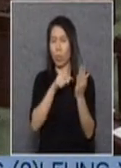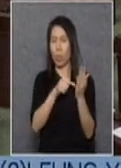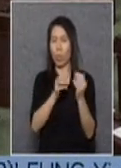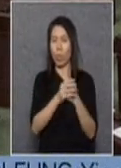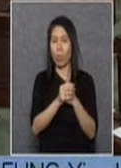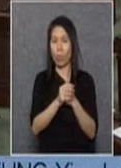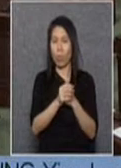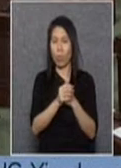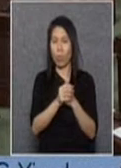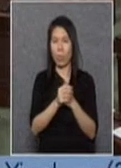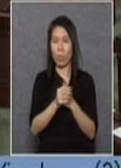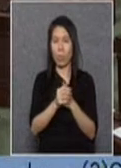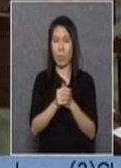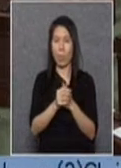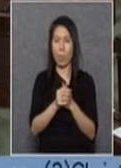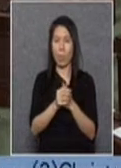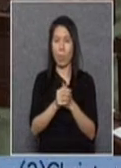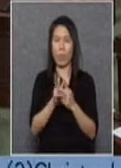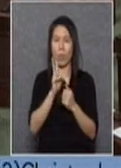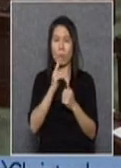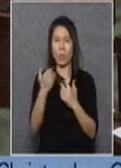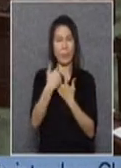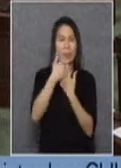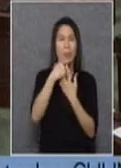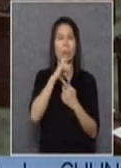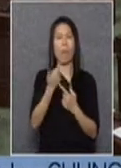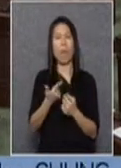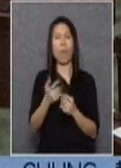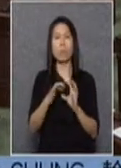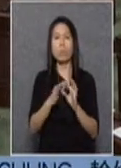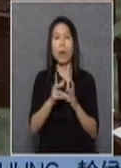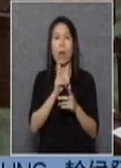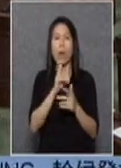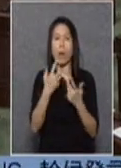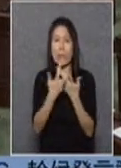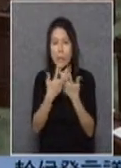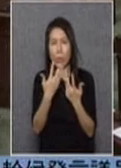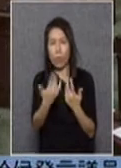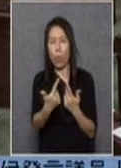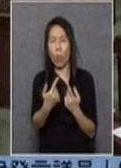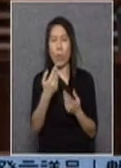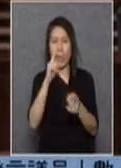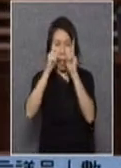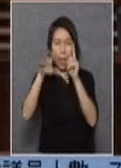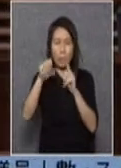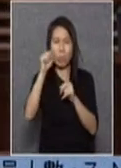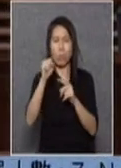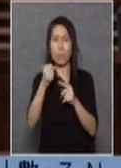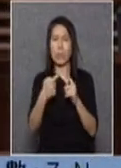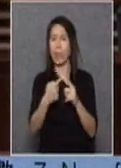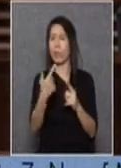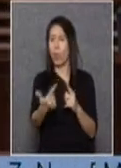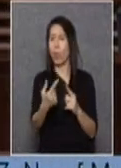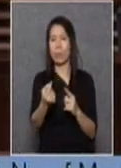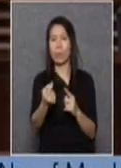的被人衝擊的人數有多少，或者濫用的人數有多